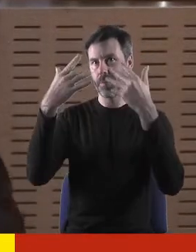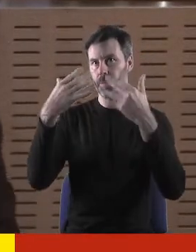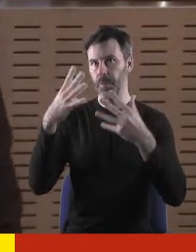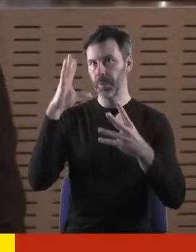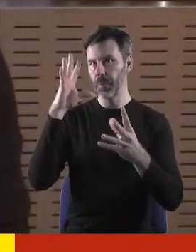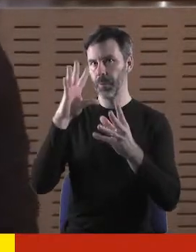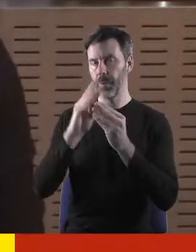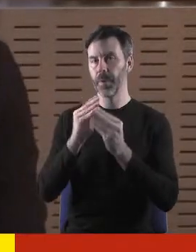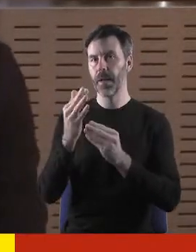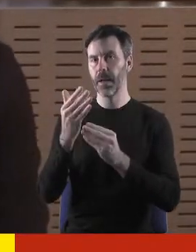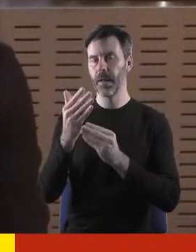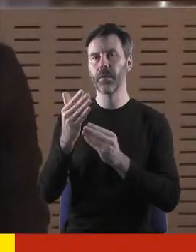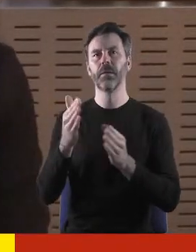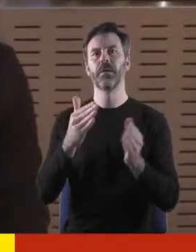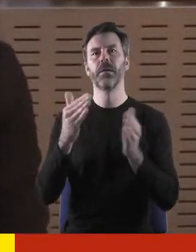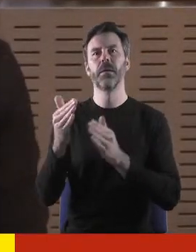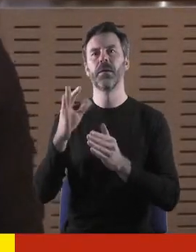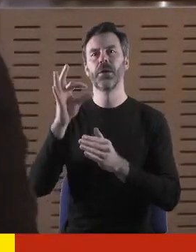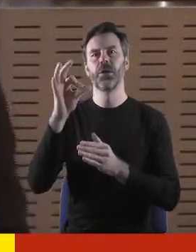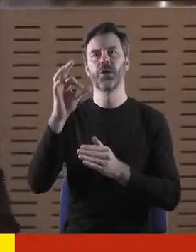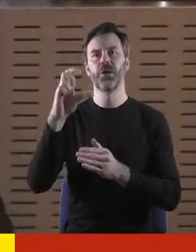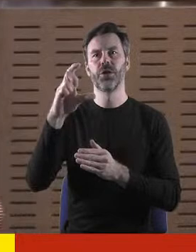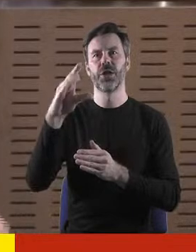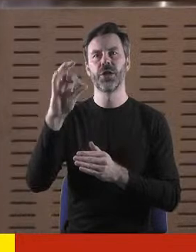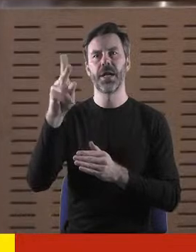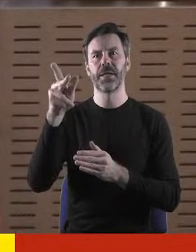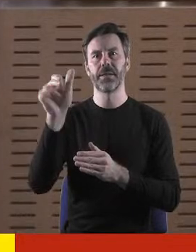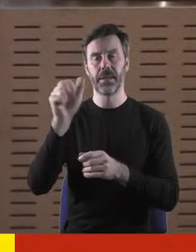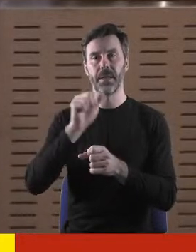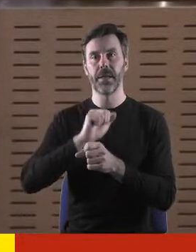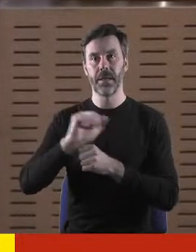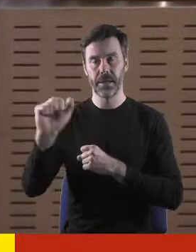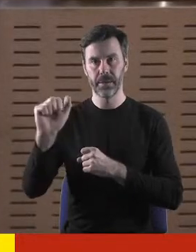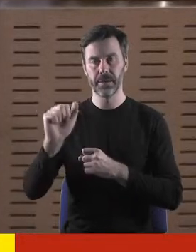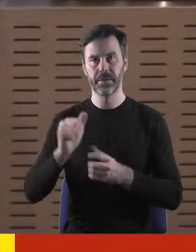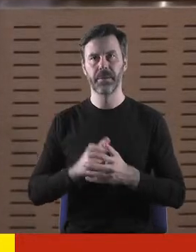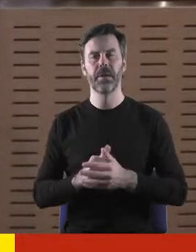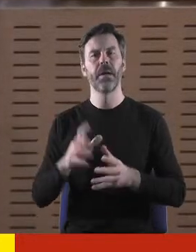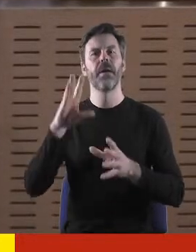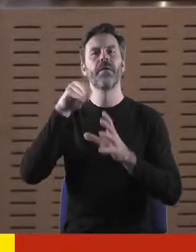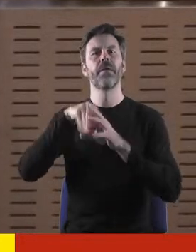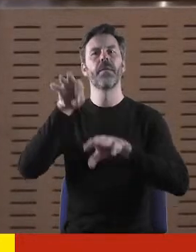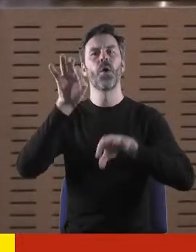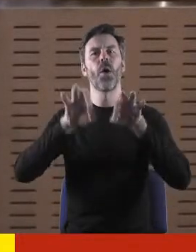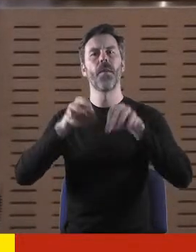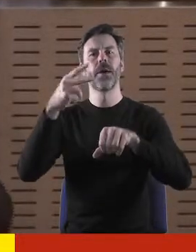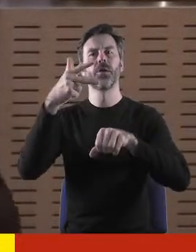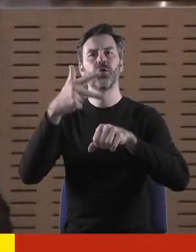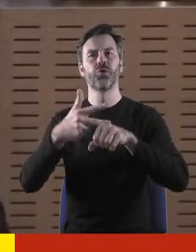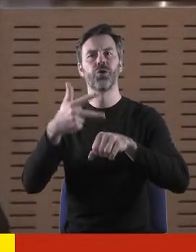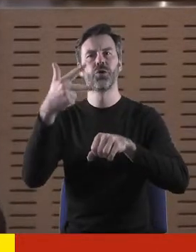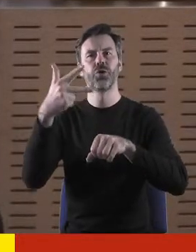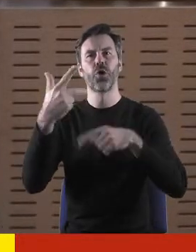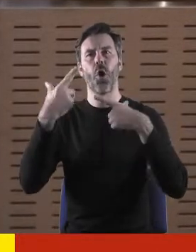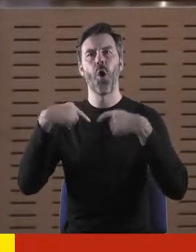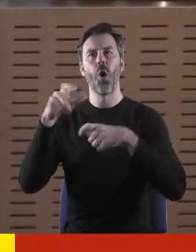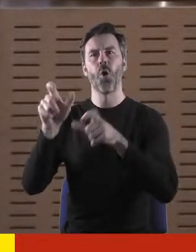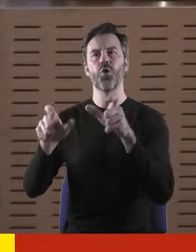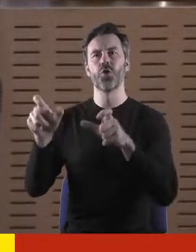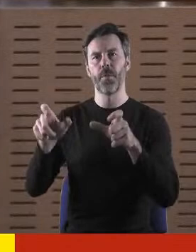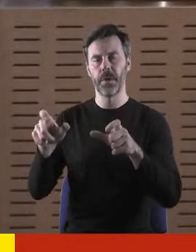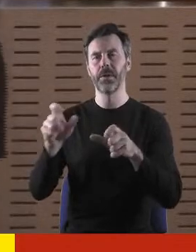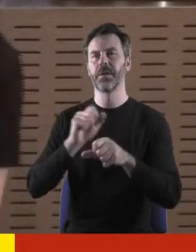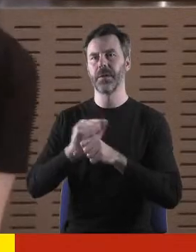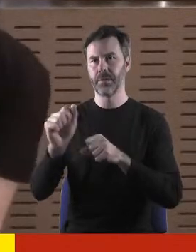Jest dobrze. Pan radny Ciesielski potwierdził obecność. Szanowni Państwo, w dzisiejszych obradach uczestniczy 33 radnych, czyli pełny skład